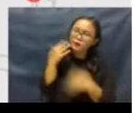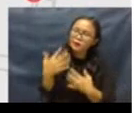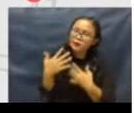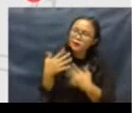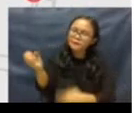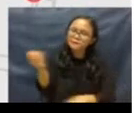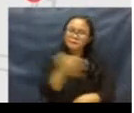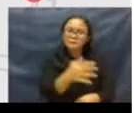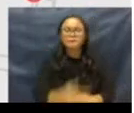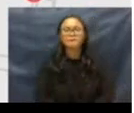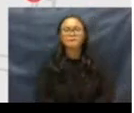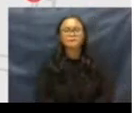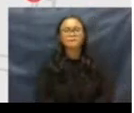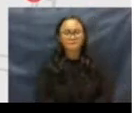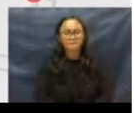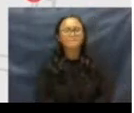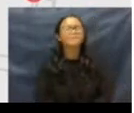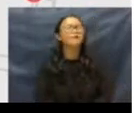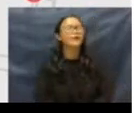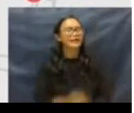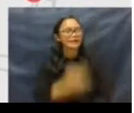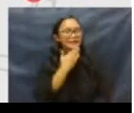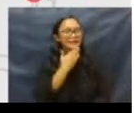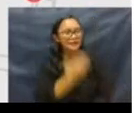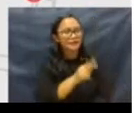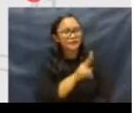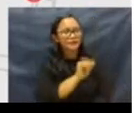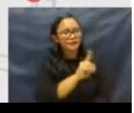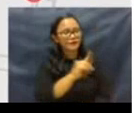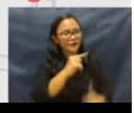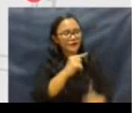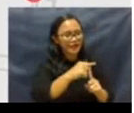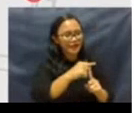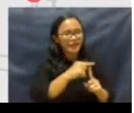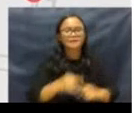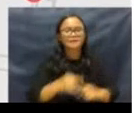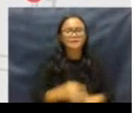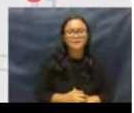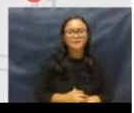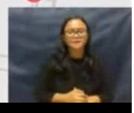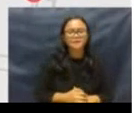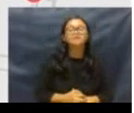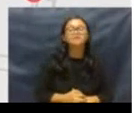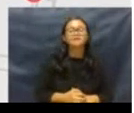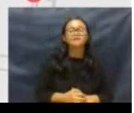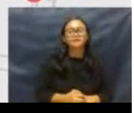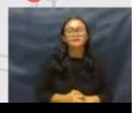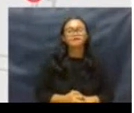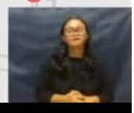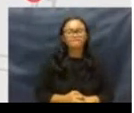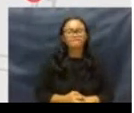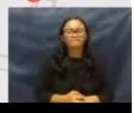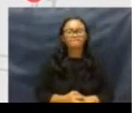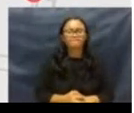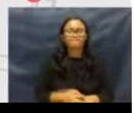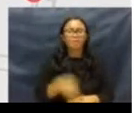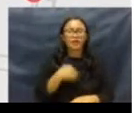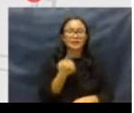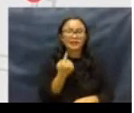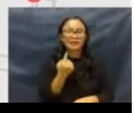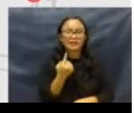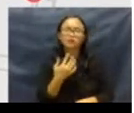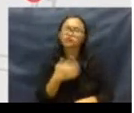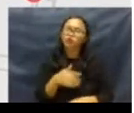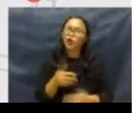Baik. Terima kasih Bu Fikir. Jadi saya harus mengikuti zamannya gitu